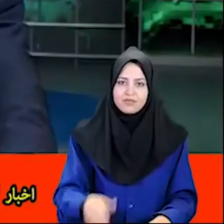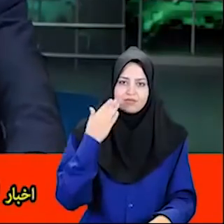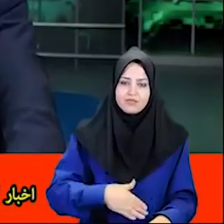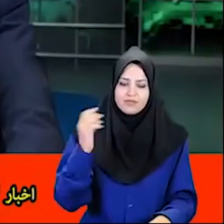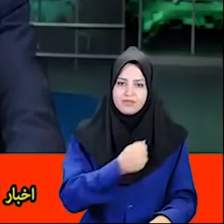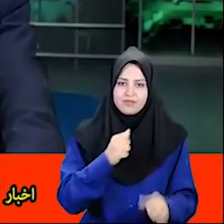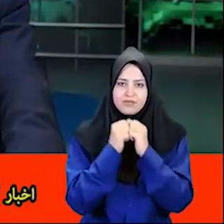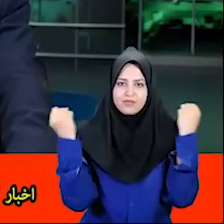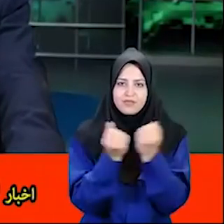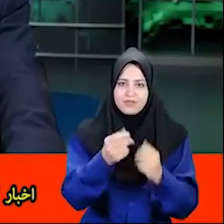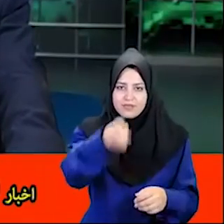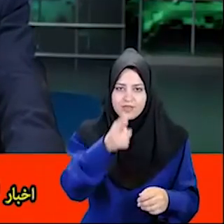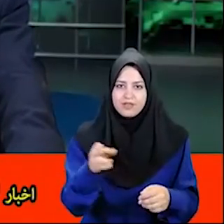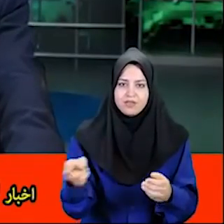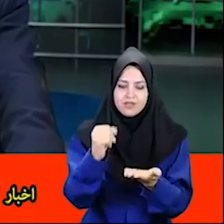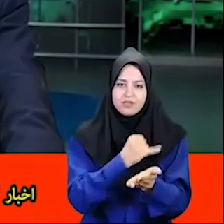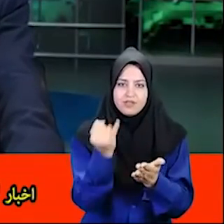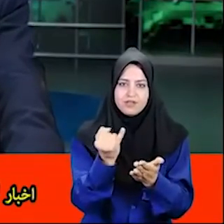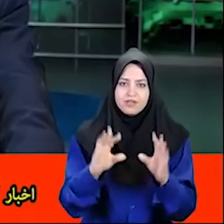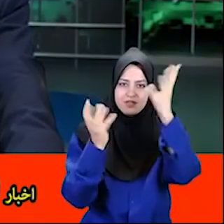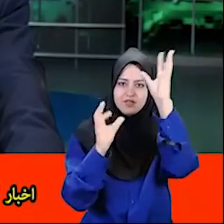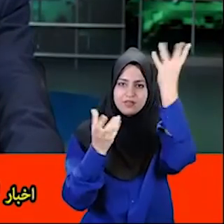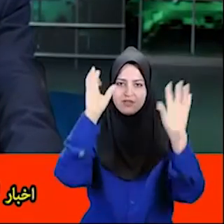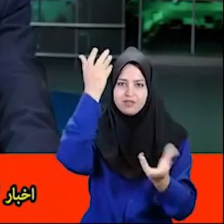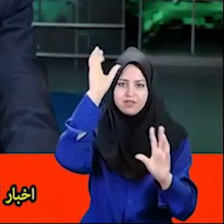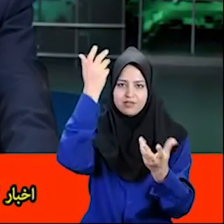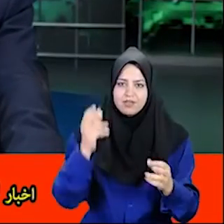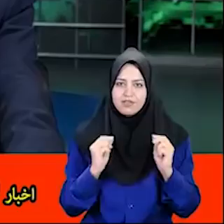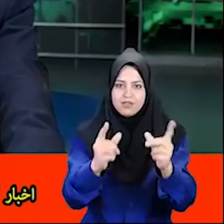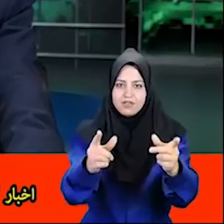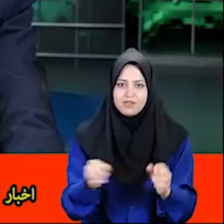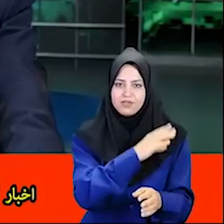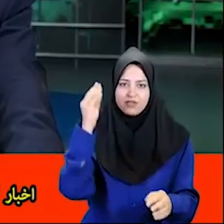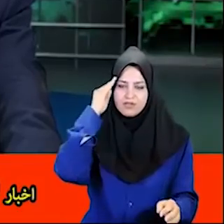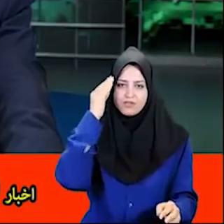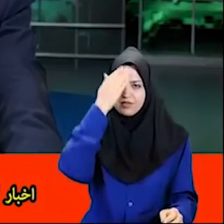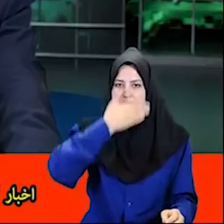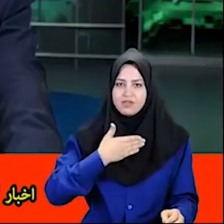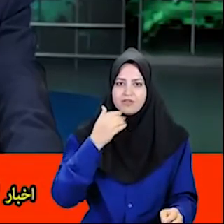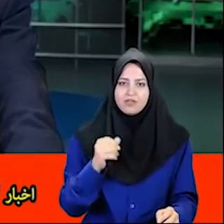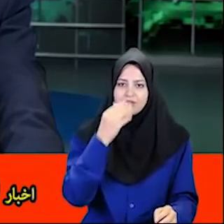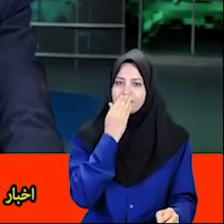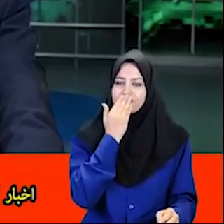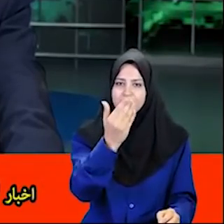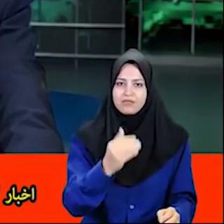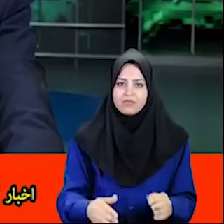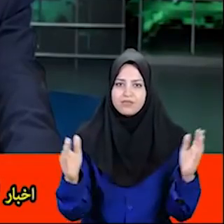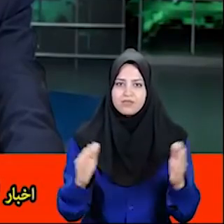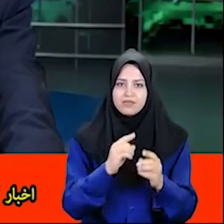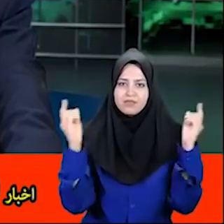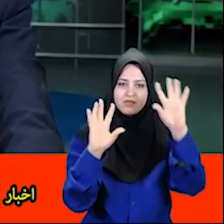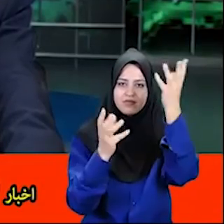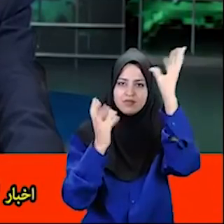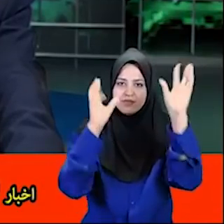به لطف عزیزان زحمتکش و تیم چک و خونسای حرکات موزون، گروهک موزونیستی ناشنوانما که در ماه مبارک رمضان